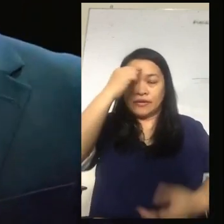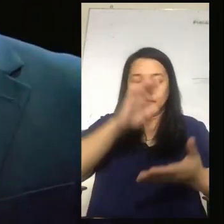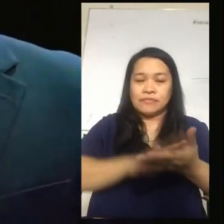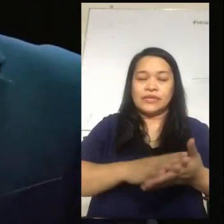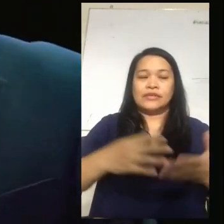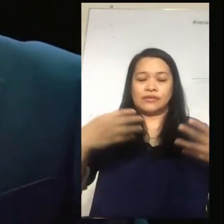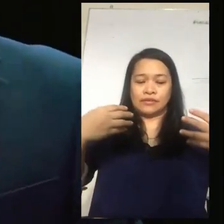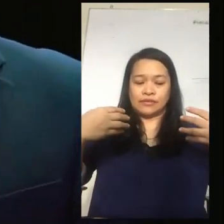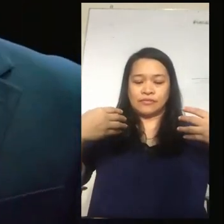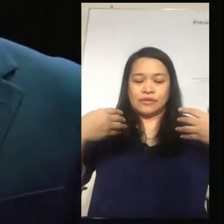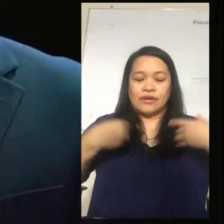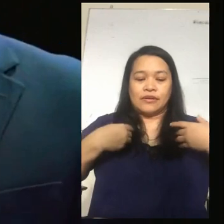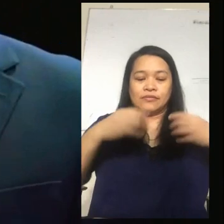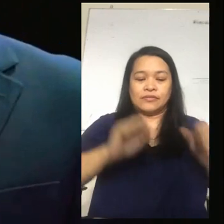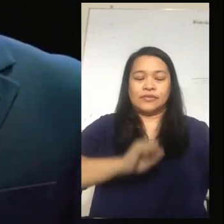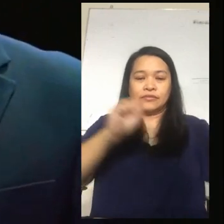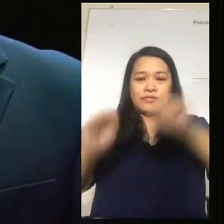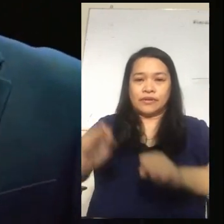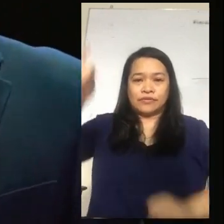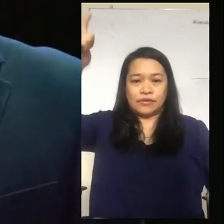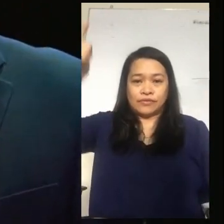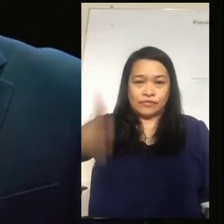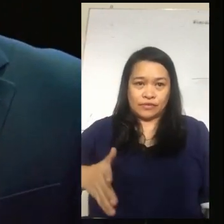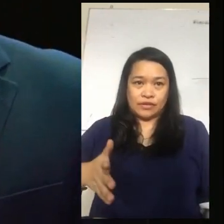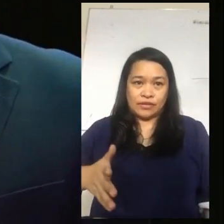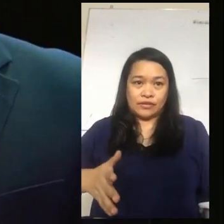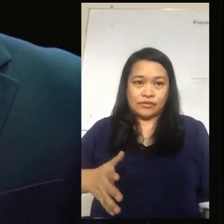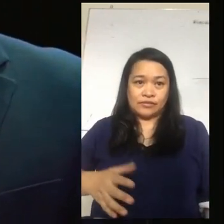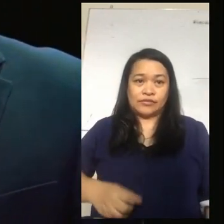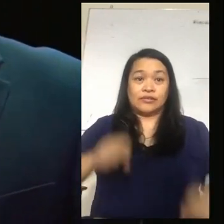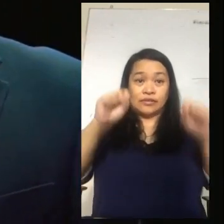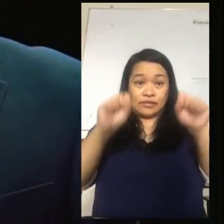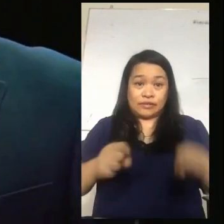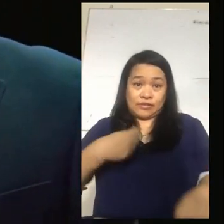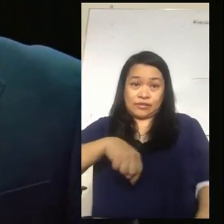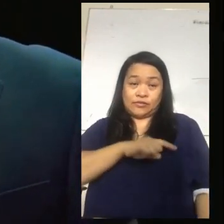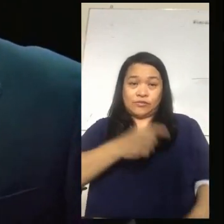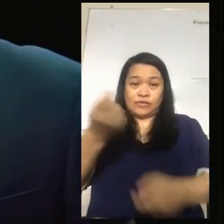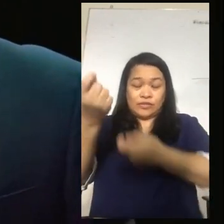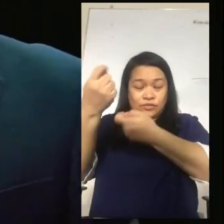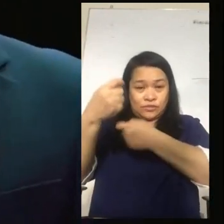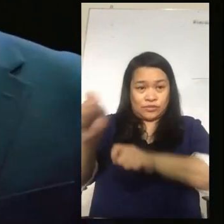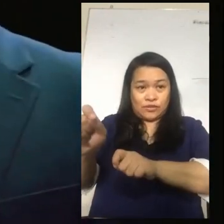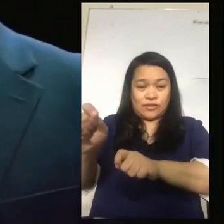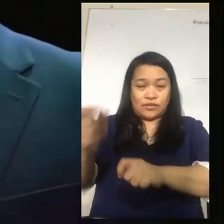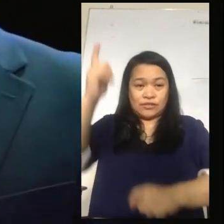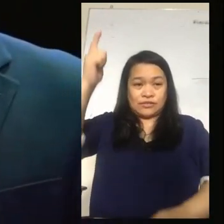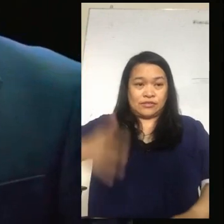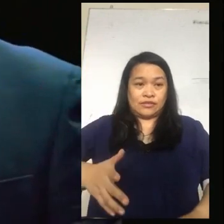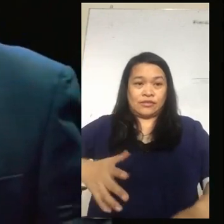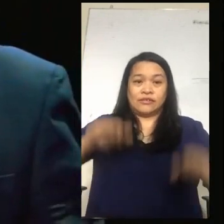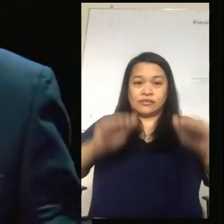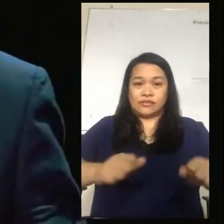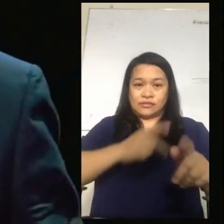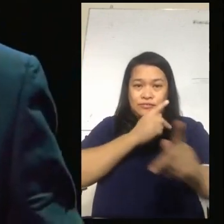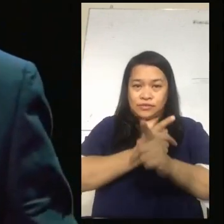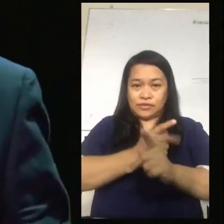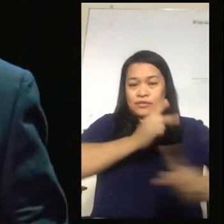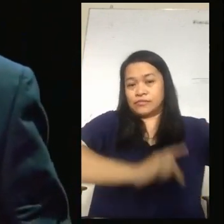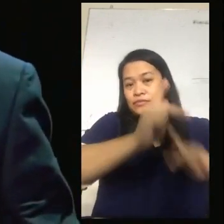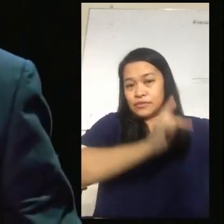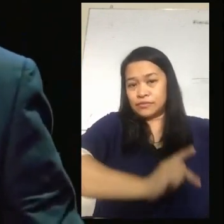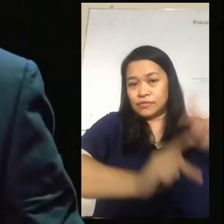spiritual side and the power of God. Can we trust God that God can protect His people?